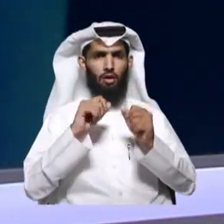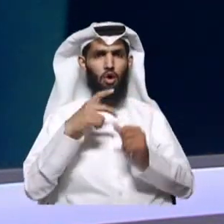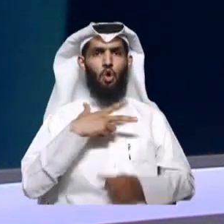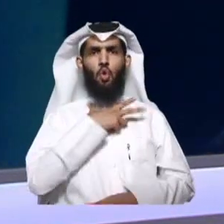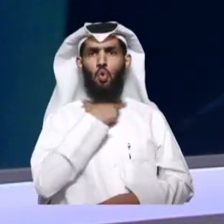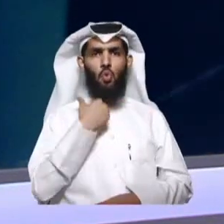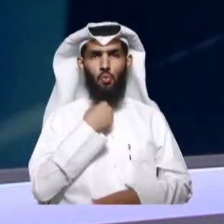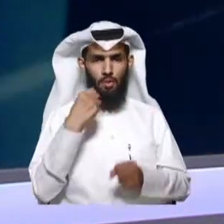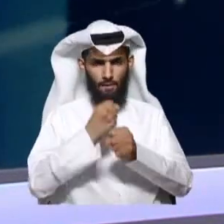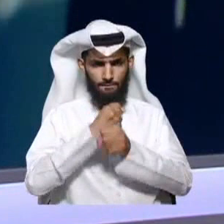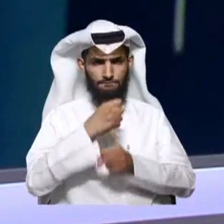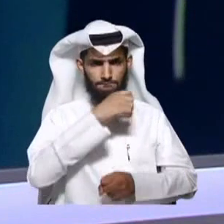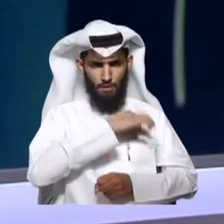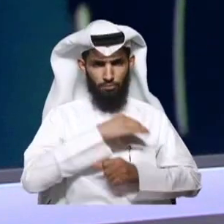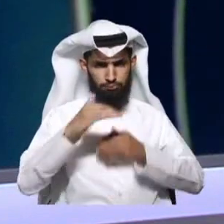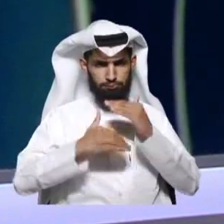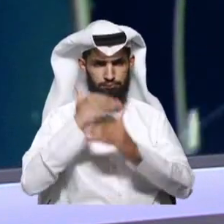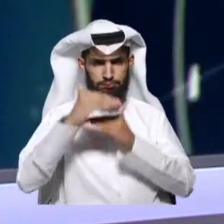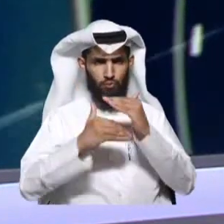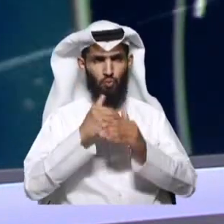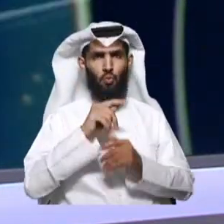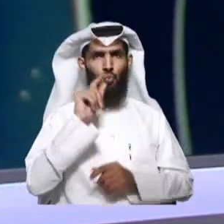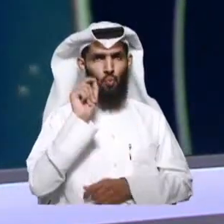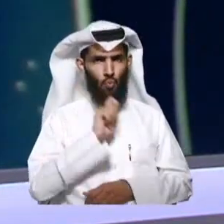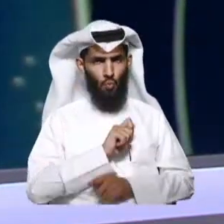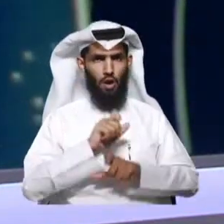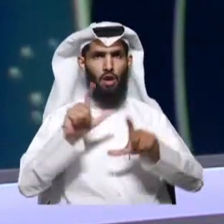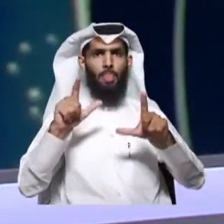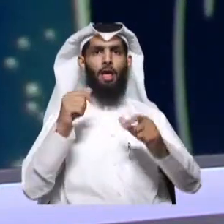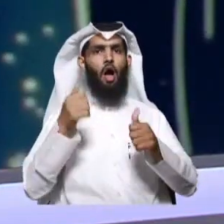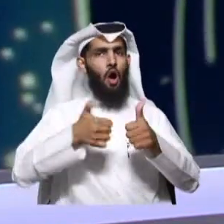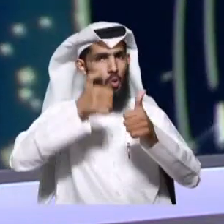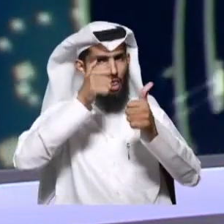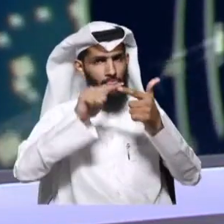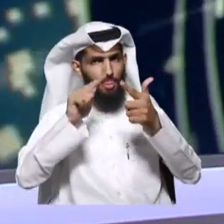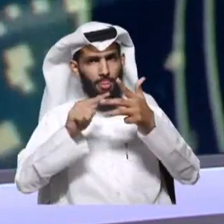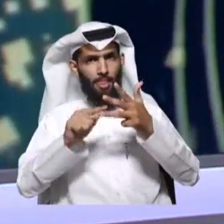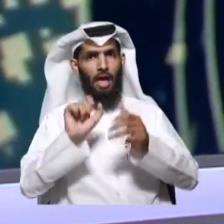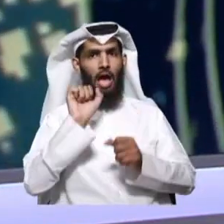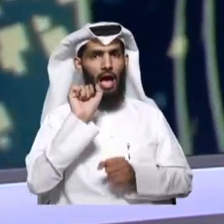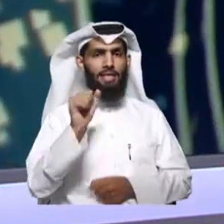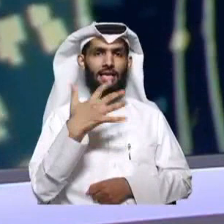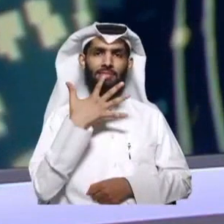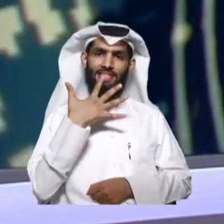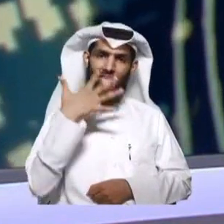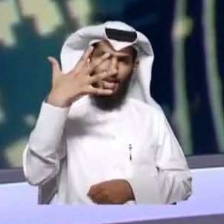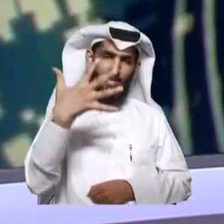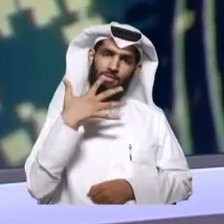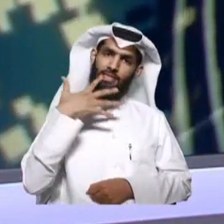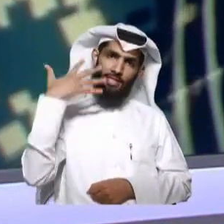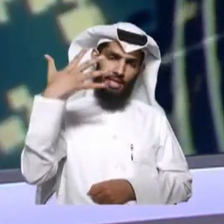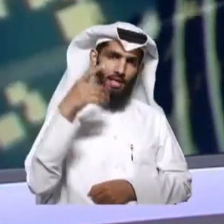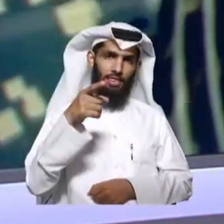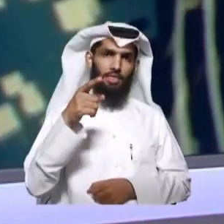حكومية فاعلة، ومن خلالها تم تحديد الأولويات الخاصة بالخطة الخمسية القادمة وتحديد